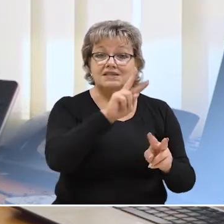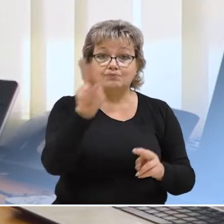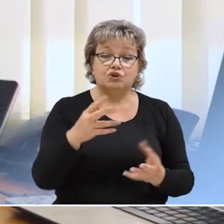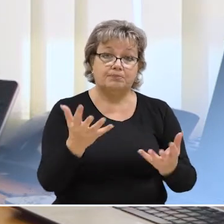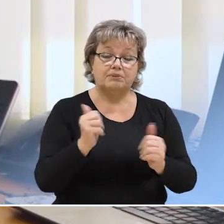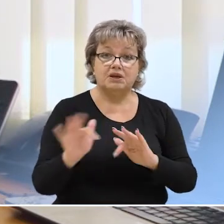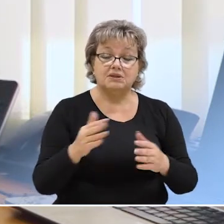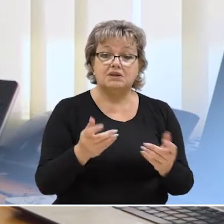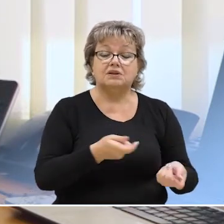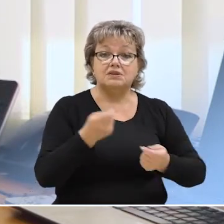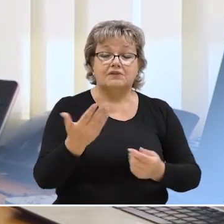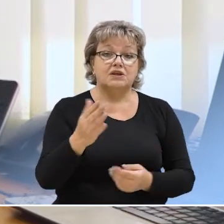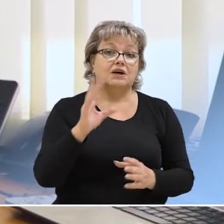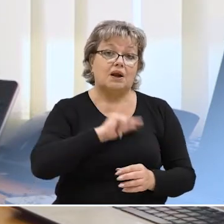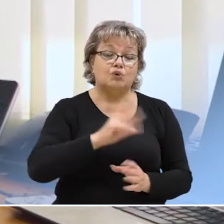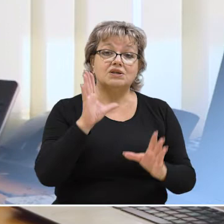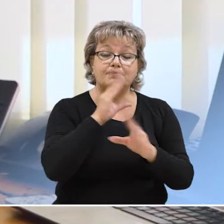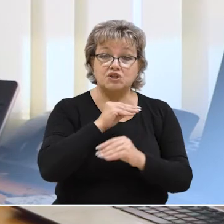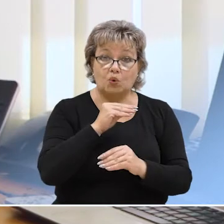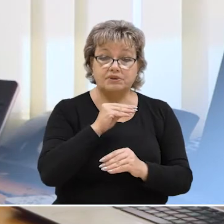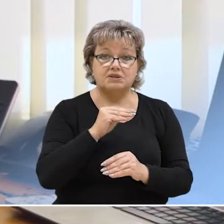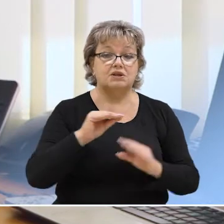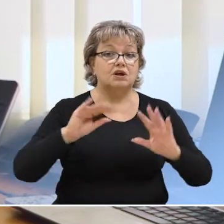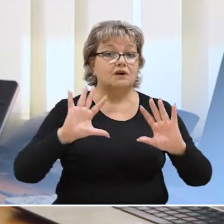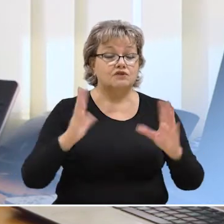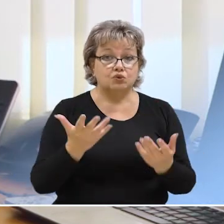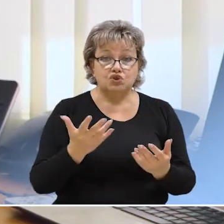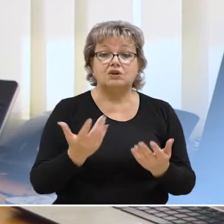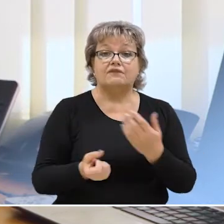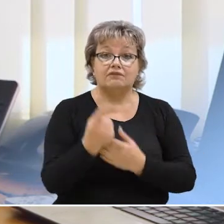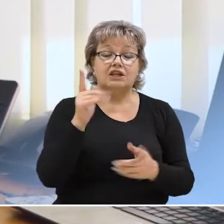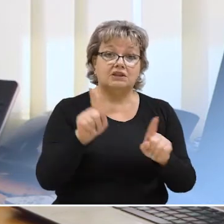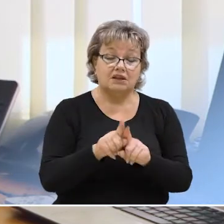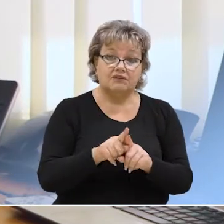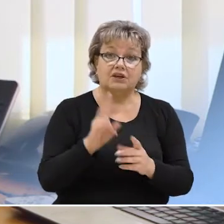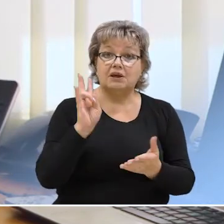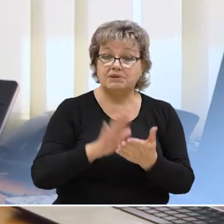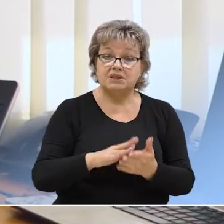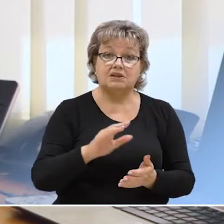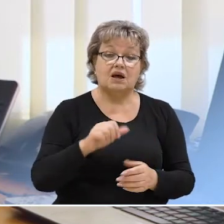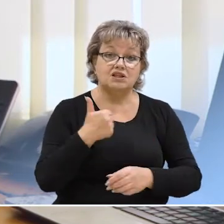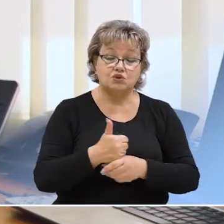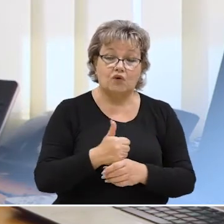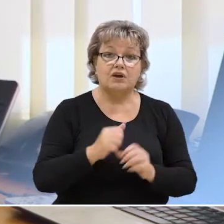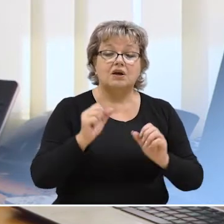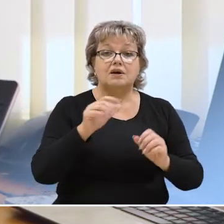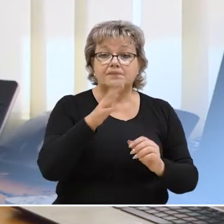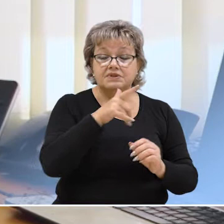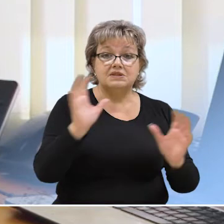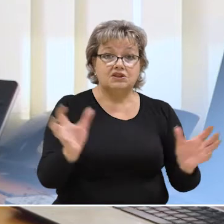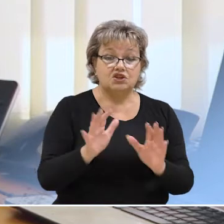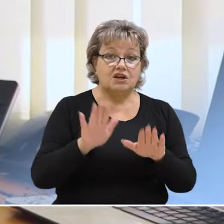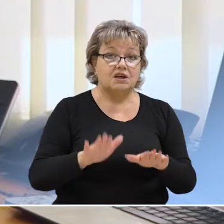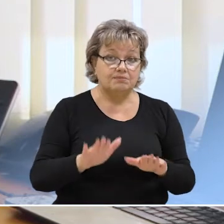ходе осмотров принимаются меры по устранению недостатков в их работоспособности в случае выявления таковых. На постоянной основе с экипажами